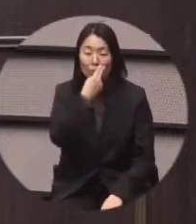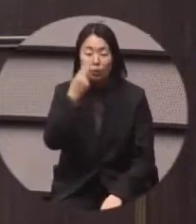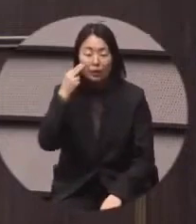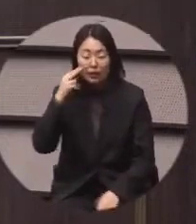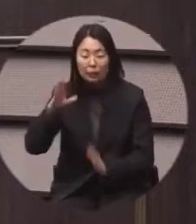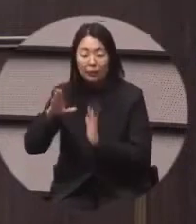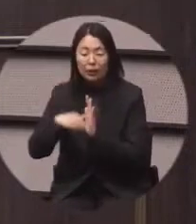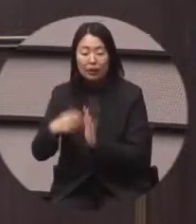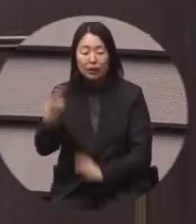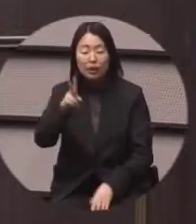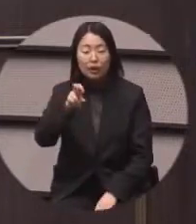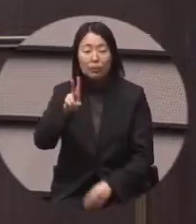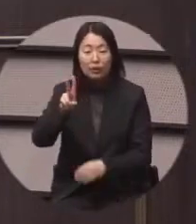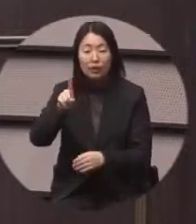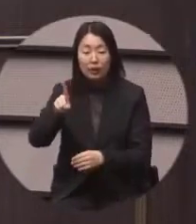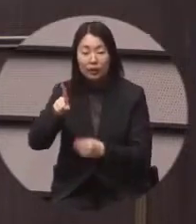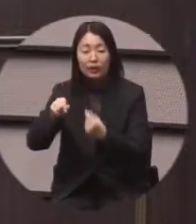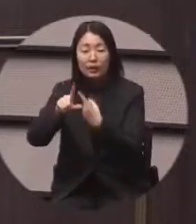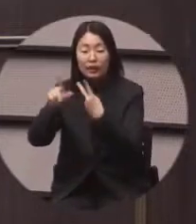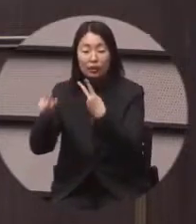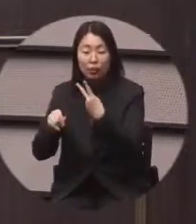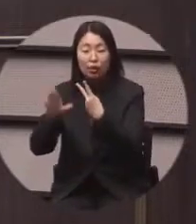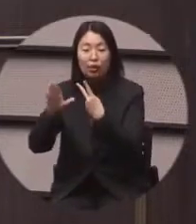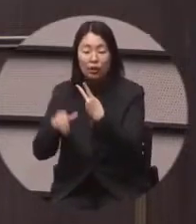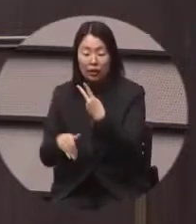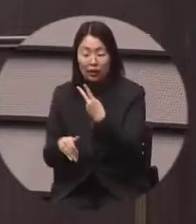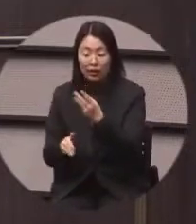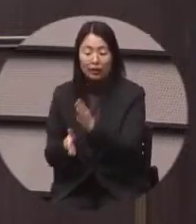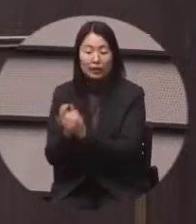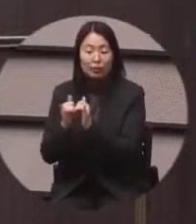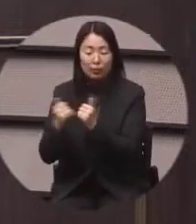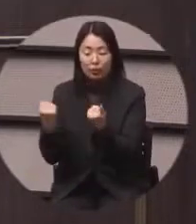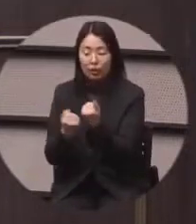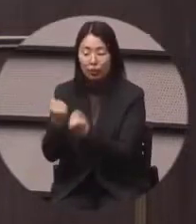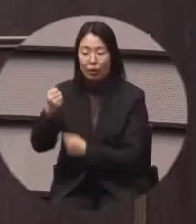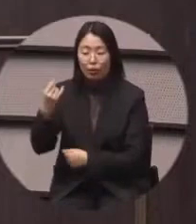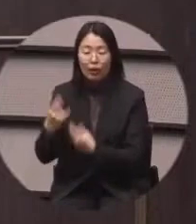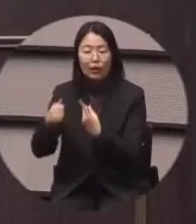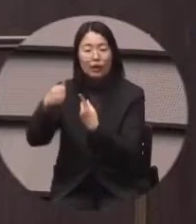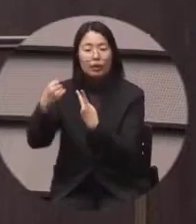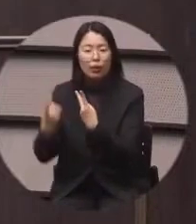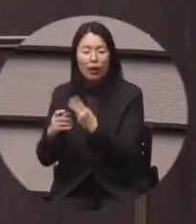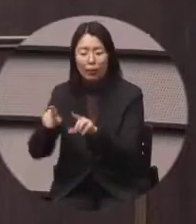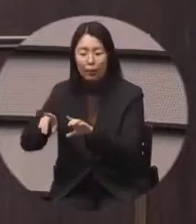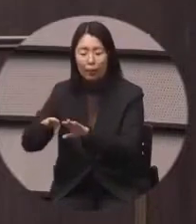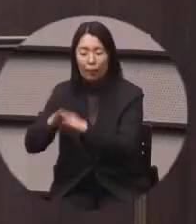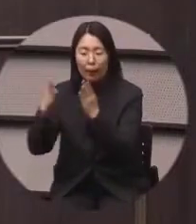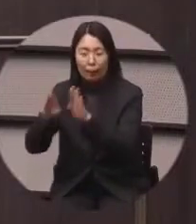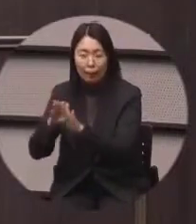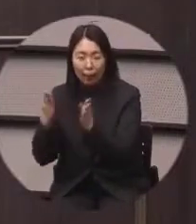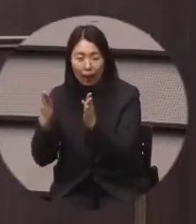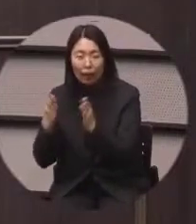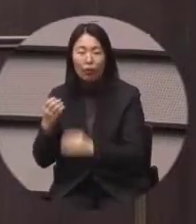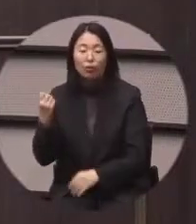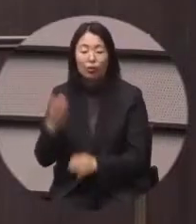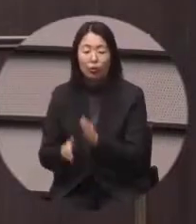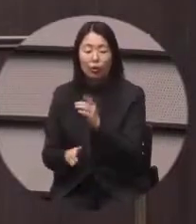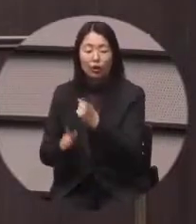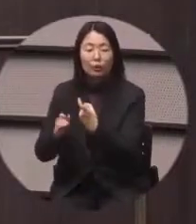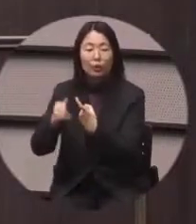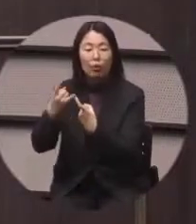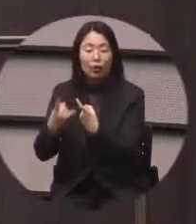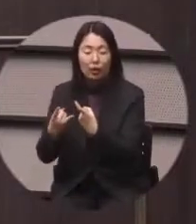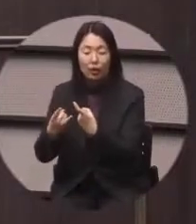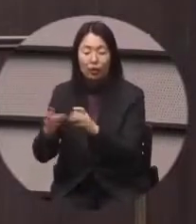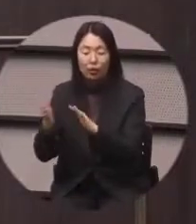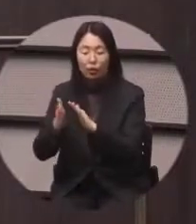2단계는 2021년 2월에 주민 공람 공고 및 주민 설명회를 2회 개최하고 11월에 주민 공청회를 개최하는